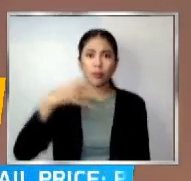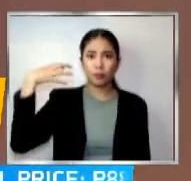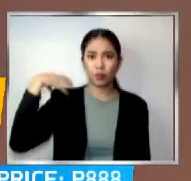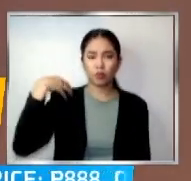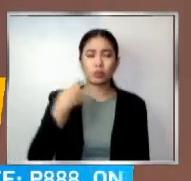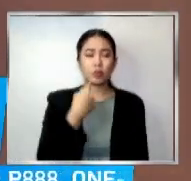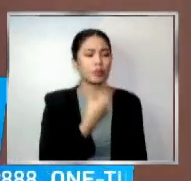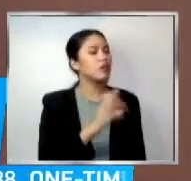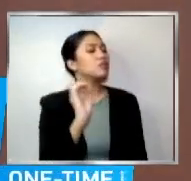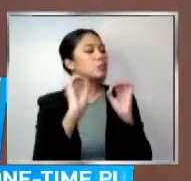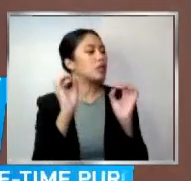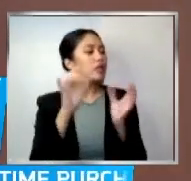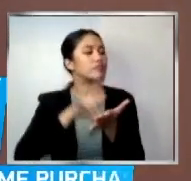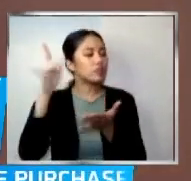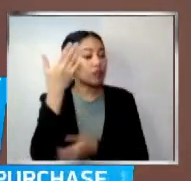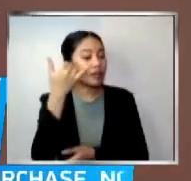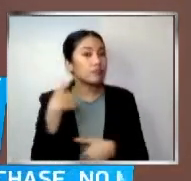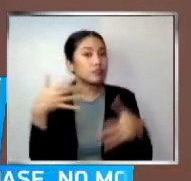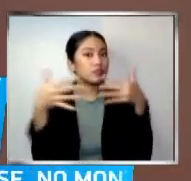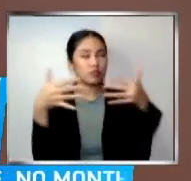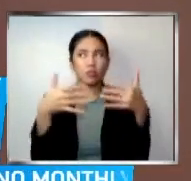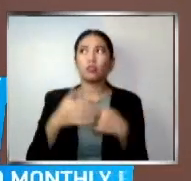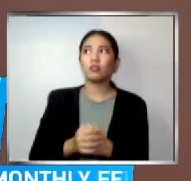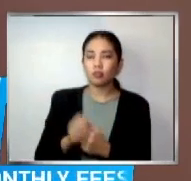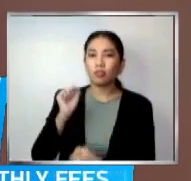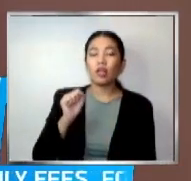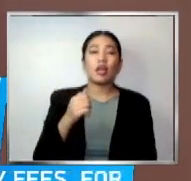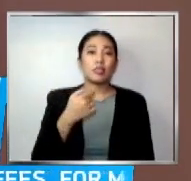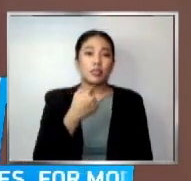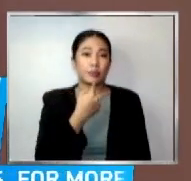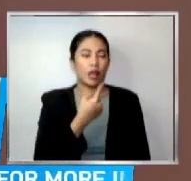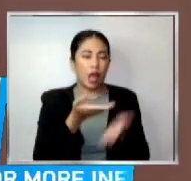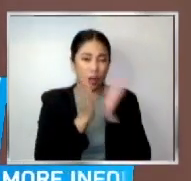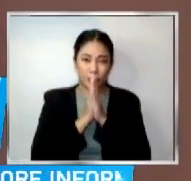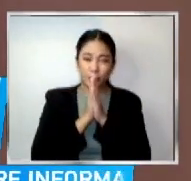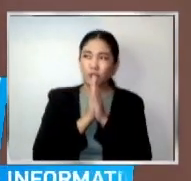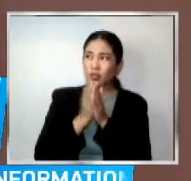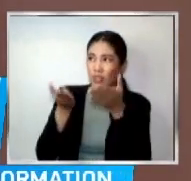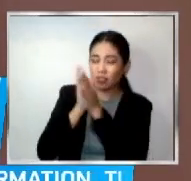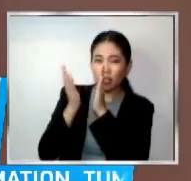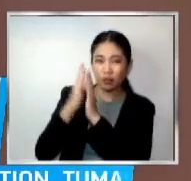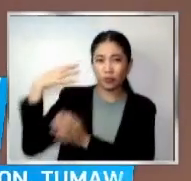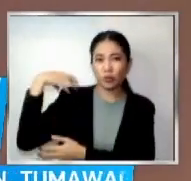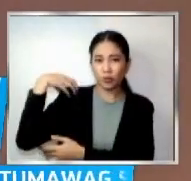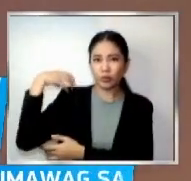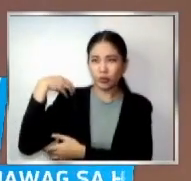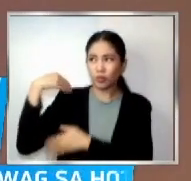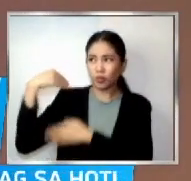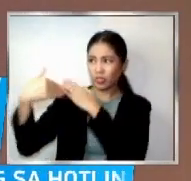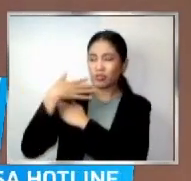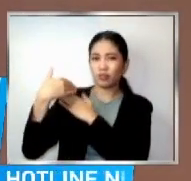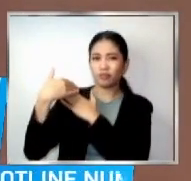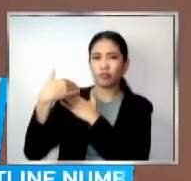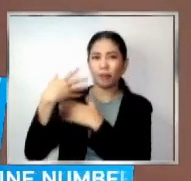giyera. At palagi akong naghihingi na sa kanya ng para padala ng perang magulang ko ay sinasabi niya